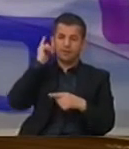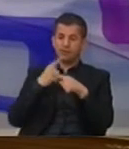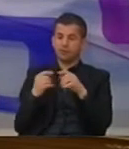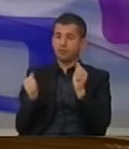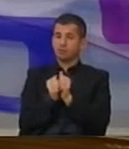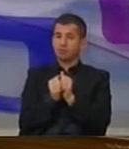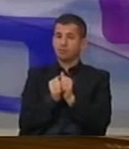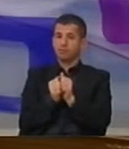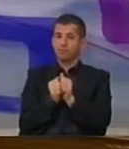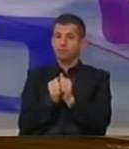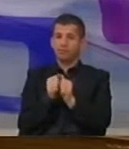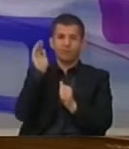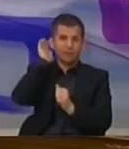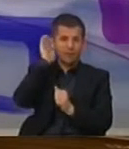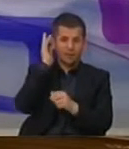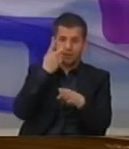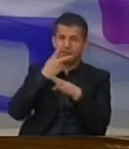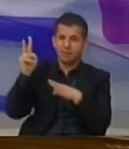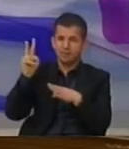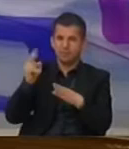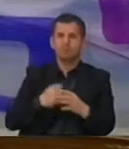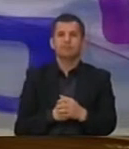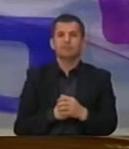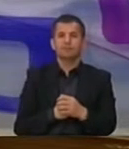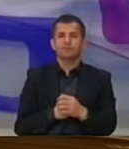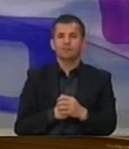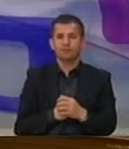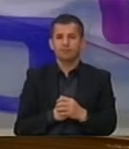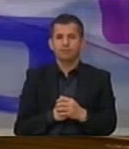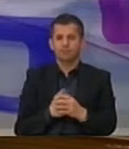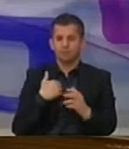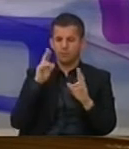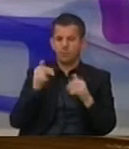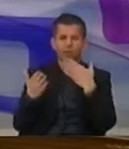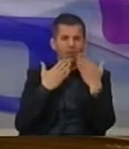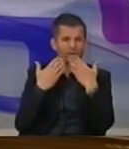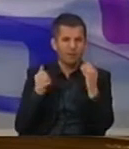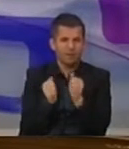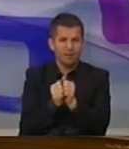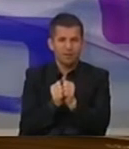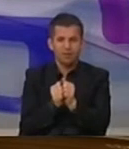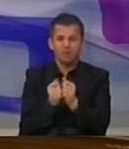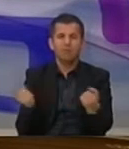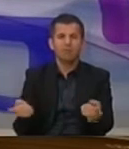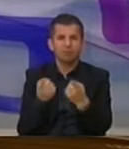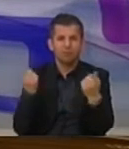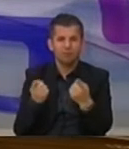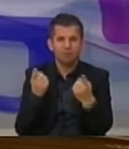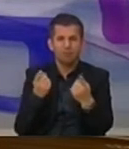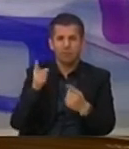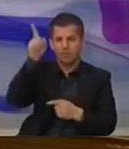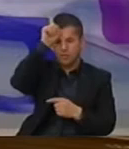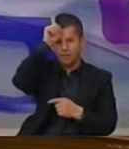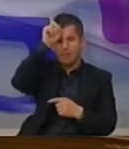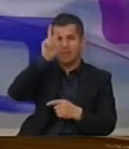Ministria jonë së bashku me Ministrinë e Diasporës kemi mbajt disa konferenca për promovim të investimeve në Gjermani,